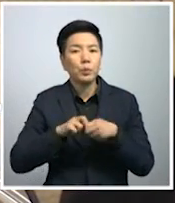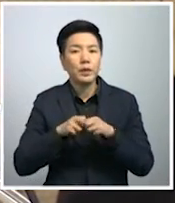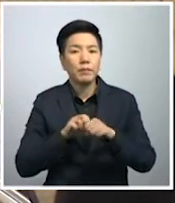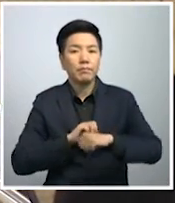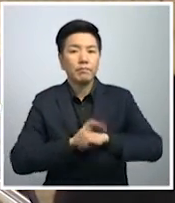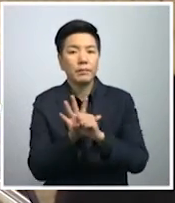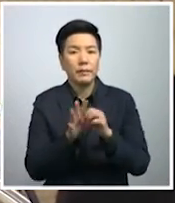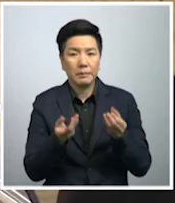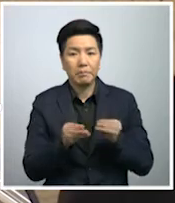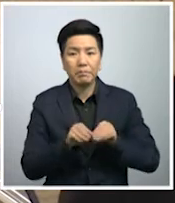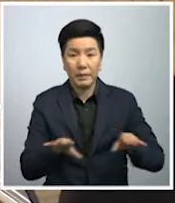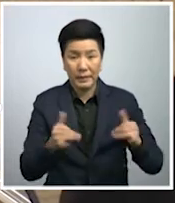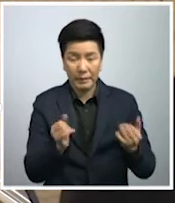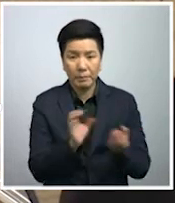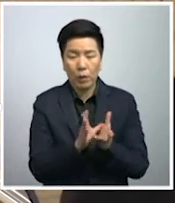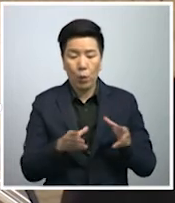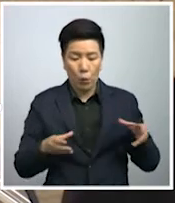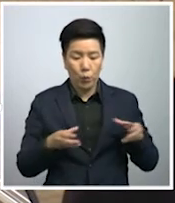จังหวัดครับซึ่งประกอบด้วยจังหวัดเชียงใหม่แม่ฮ่องสอนลำพูนลำปางเชียงรายพะเยาแพร่และจังหวัดน่านซึ่งที่ผ่านมาได้ชะลอการลงพื้นที่ออกไปเนื่องจากการพทธบาทของโคล19